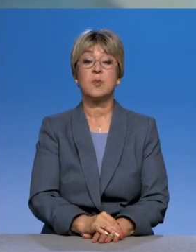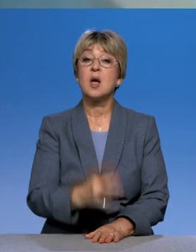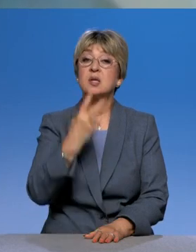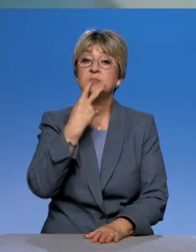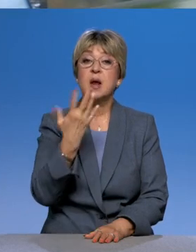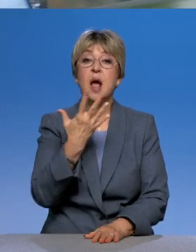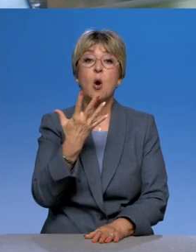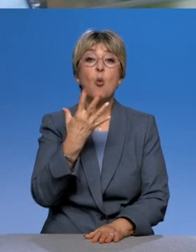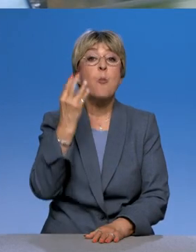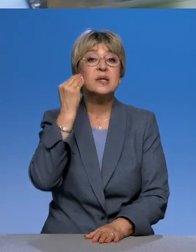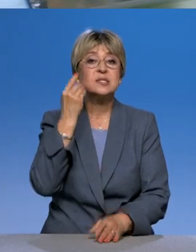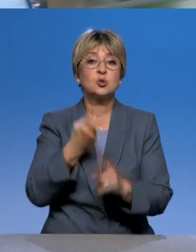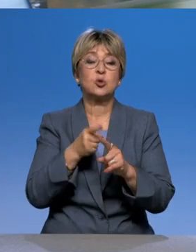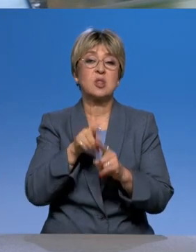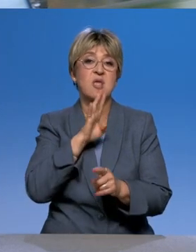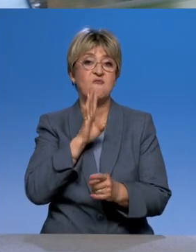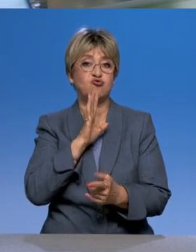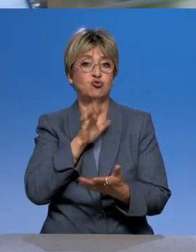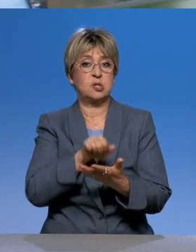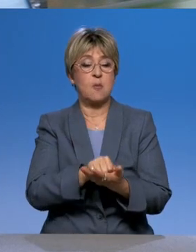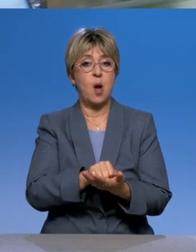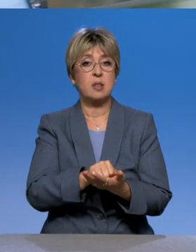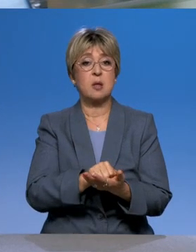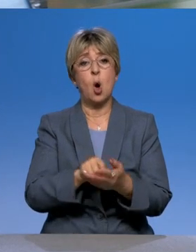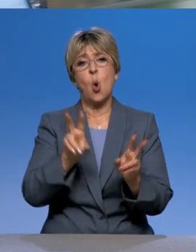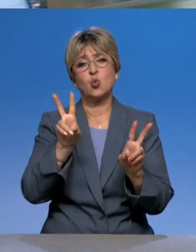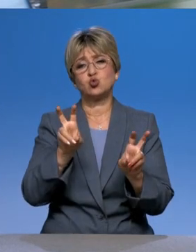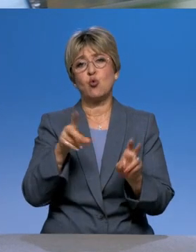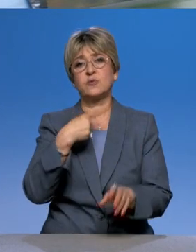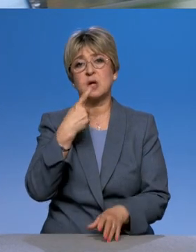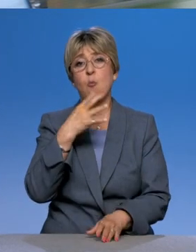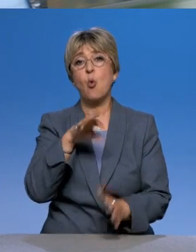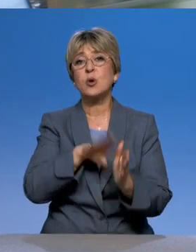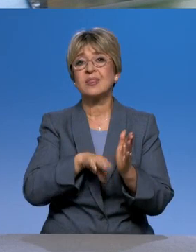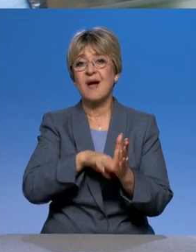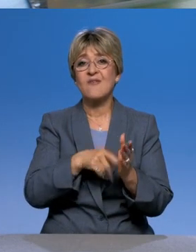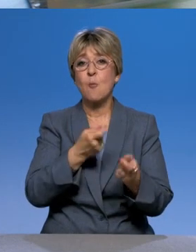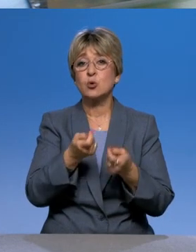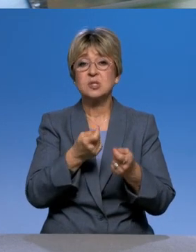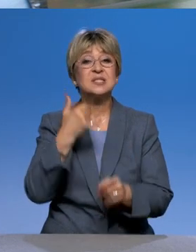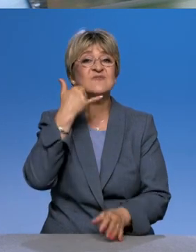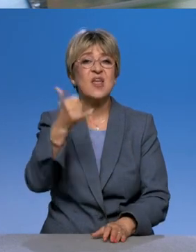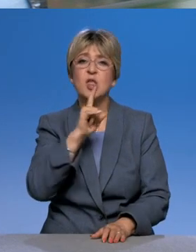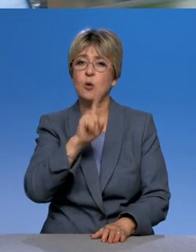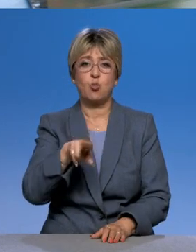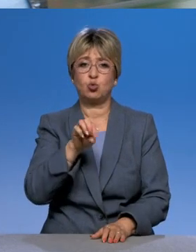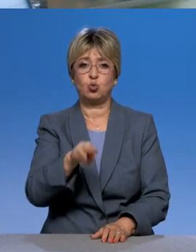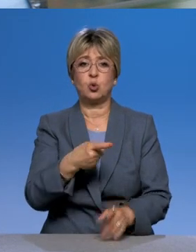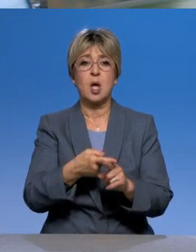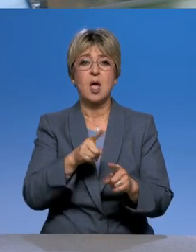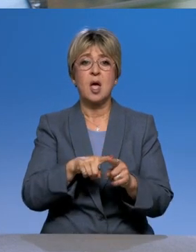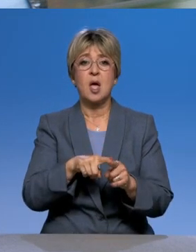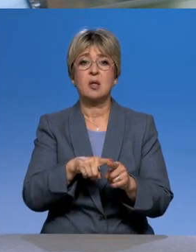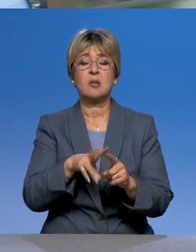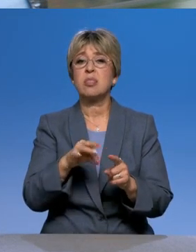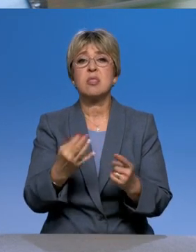эта девушка занимает. Да, то есть, условно говоря, по рядовым позициям никто звонить особо не будет. И это не вселенская проблема, я